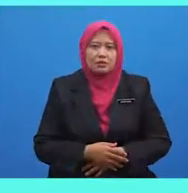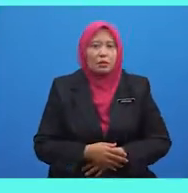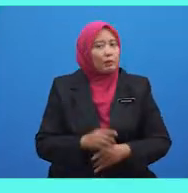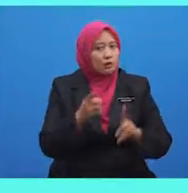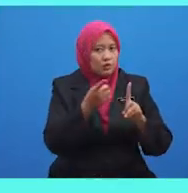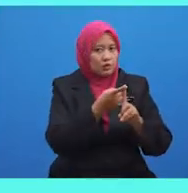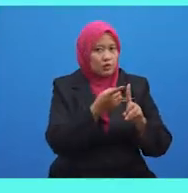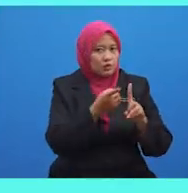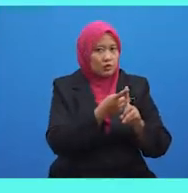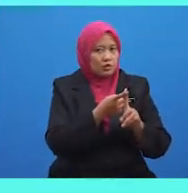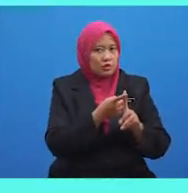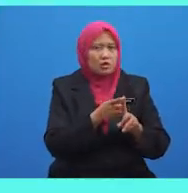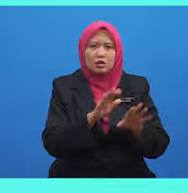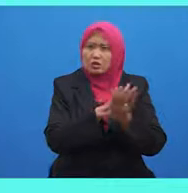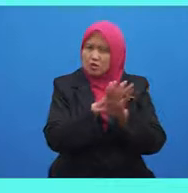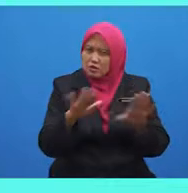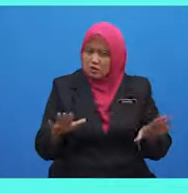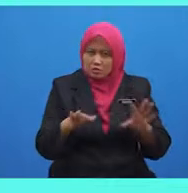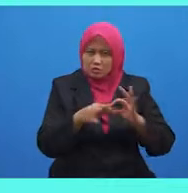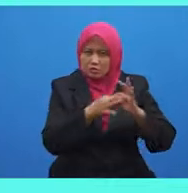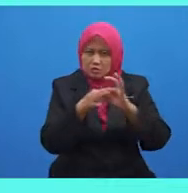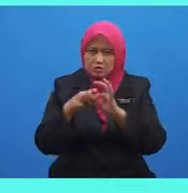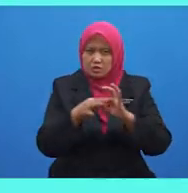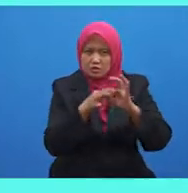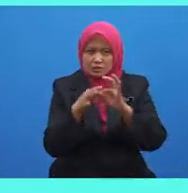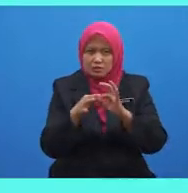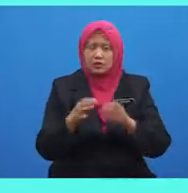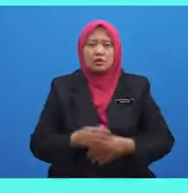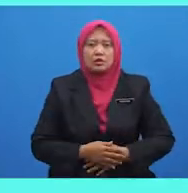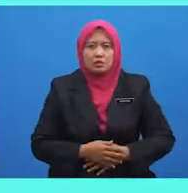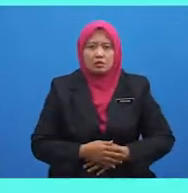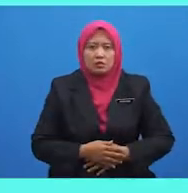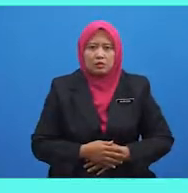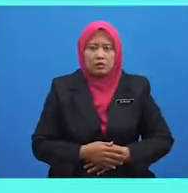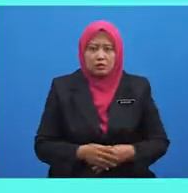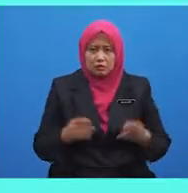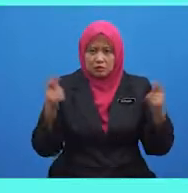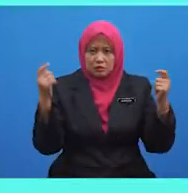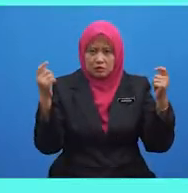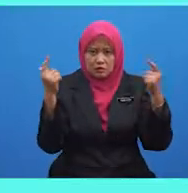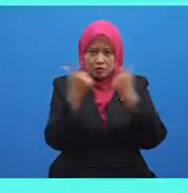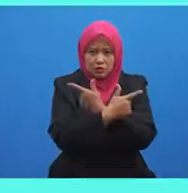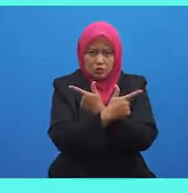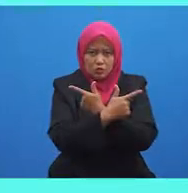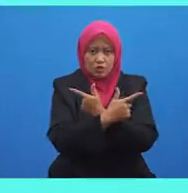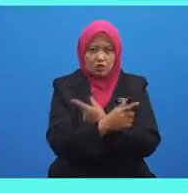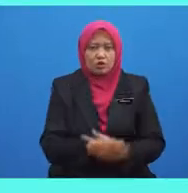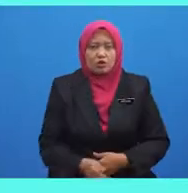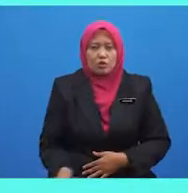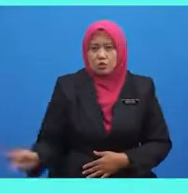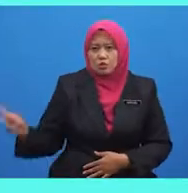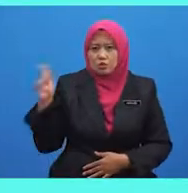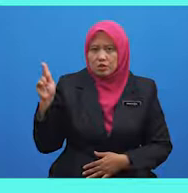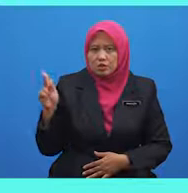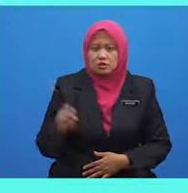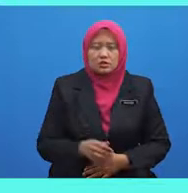padu serta berlakunya persaingan kuasa antara pembesar Melaka yang menyebabkan berlakunya